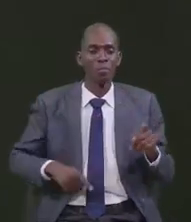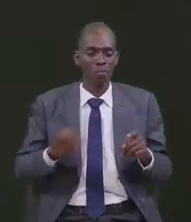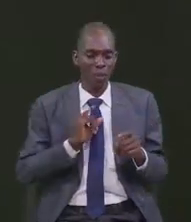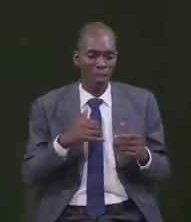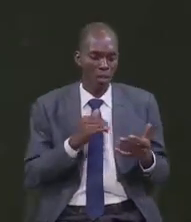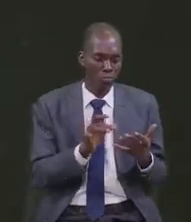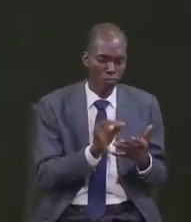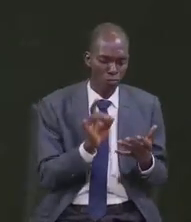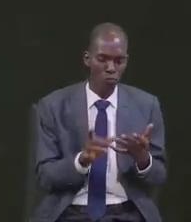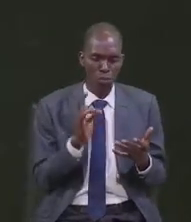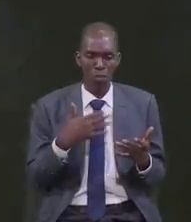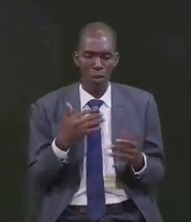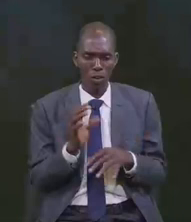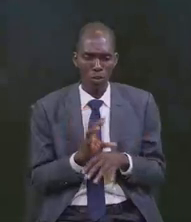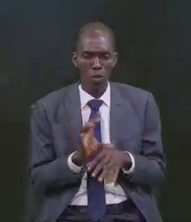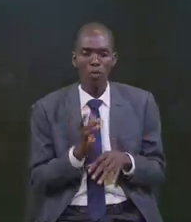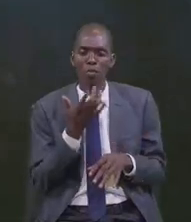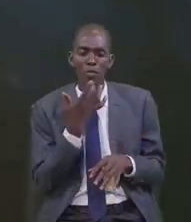la vie profonde.